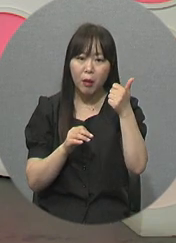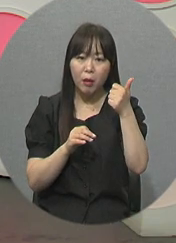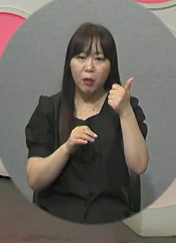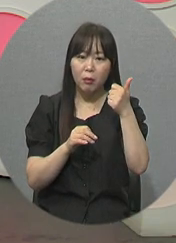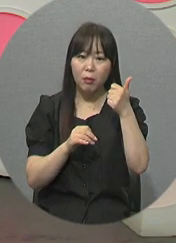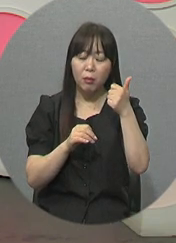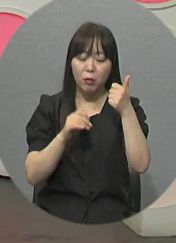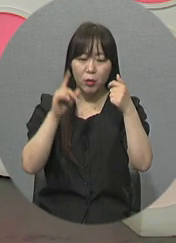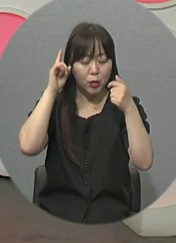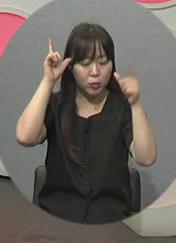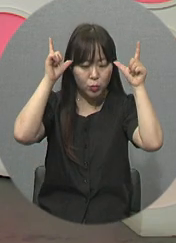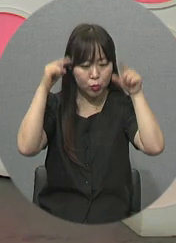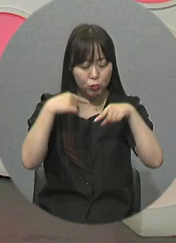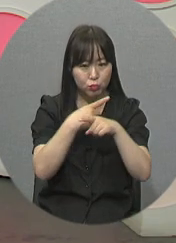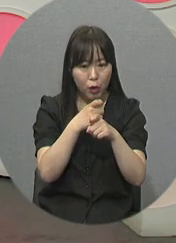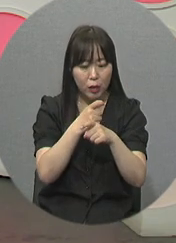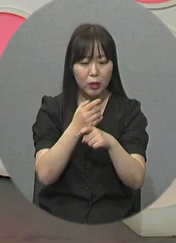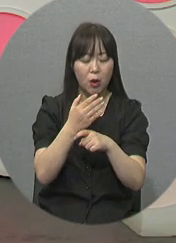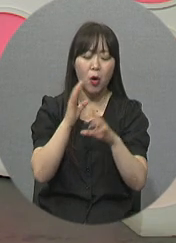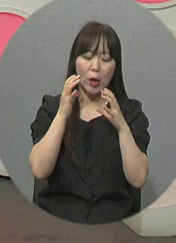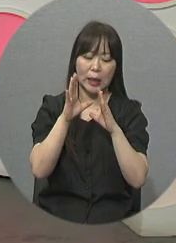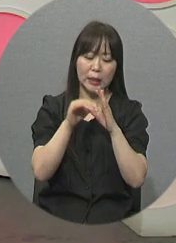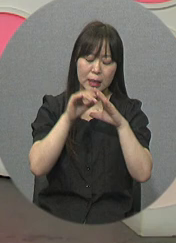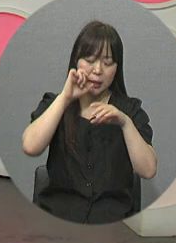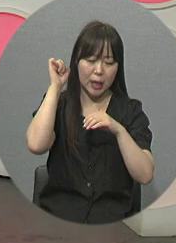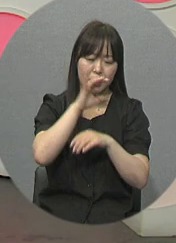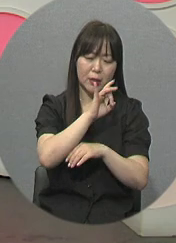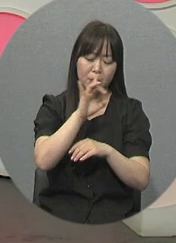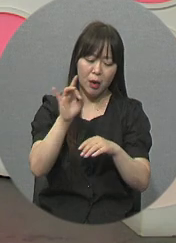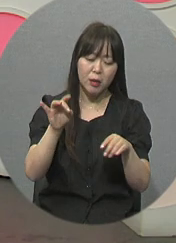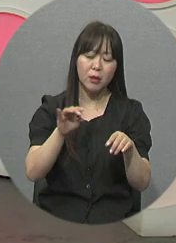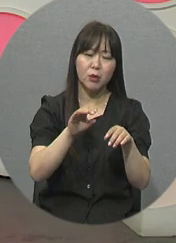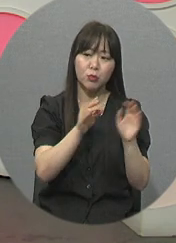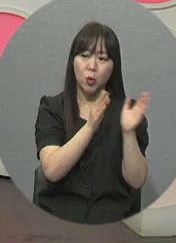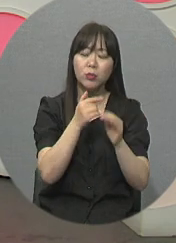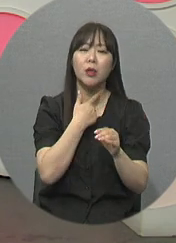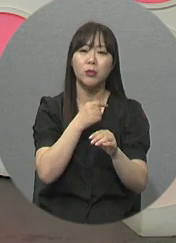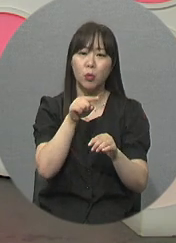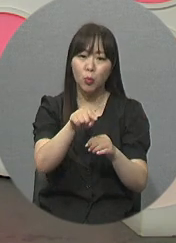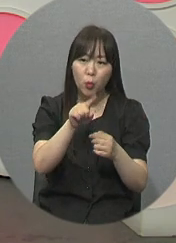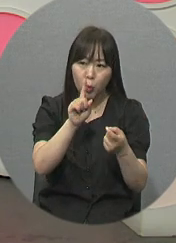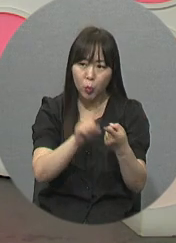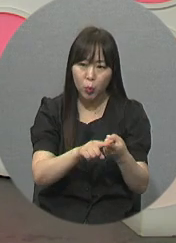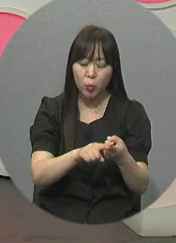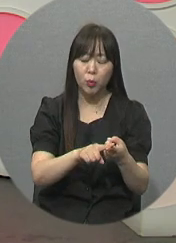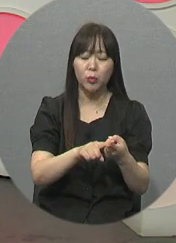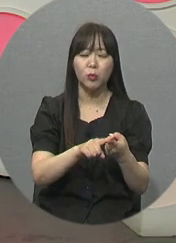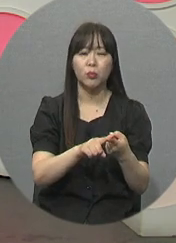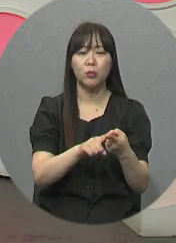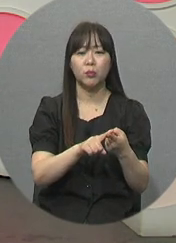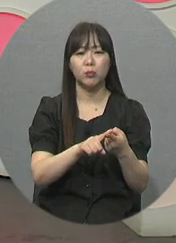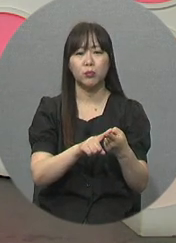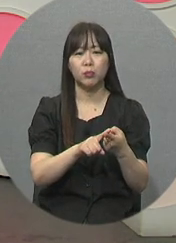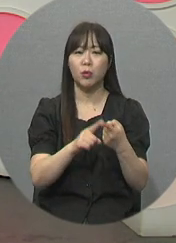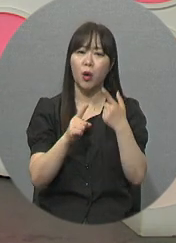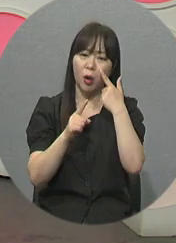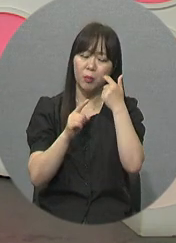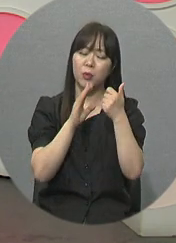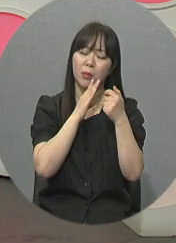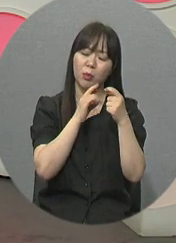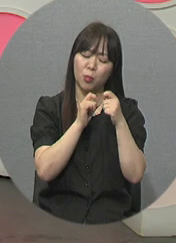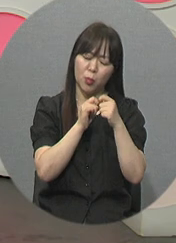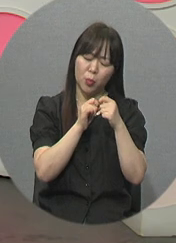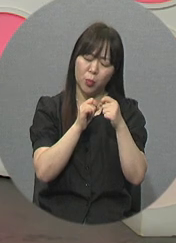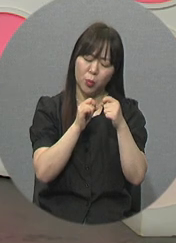구두는 어릴 적 새벽마다 정리한 옛날 그 구두였습니다. 아빠는 몇십 년